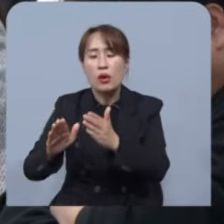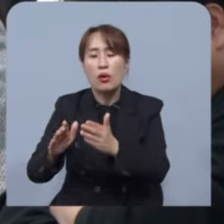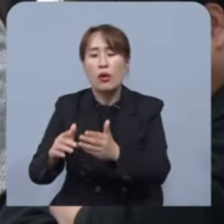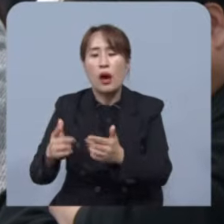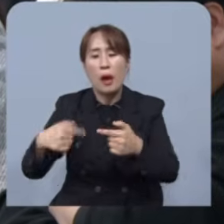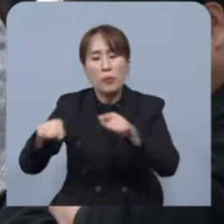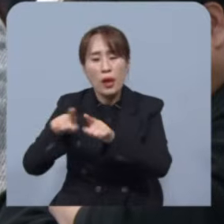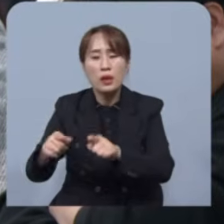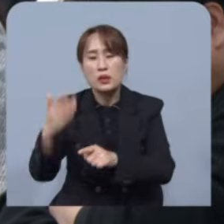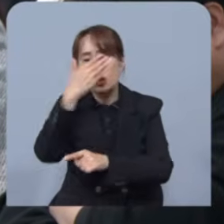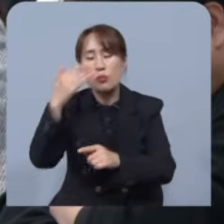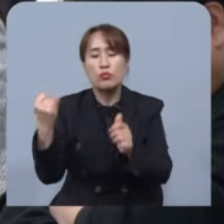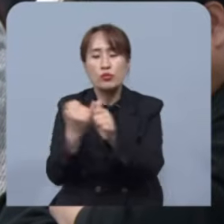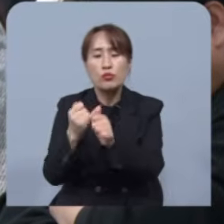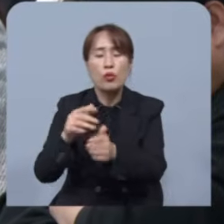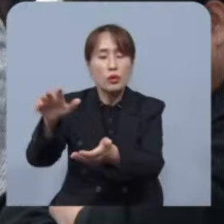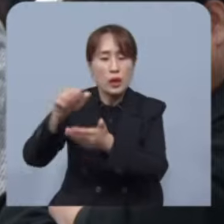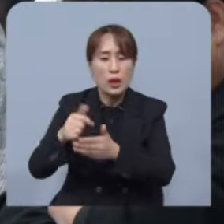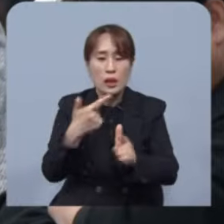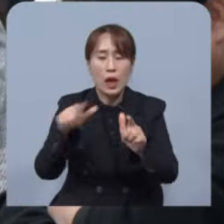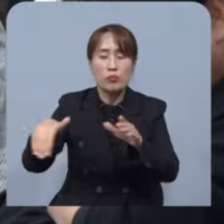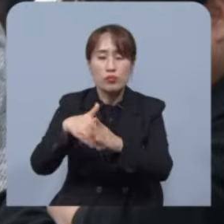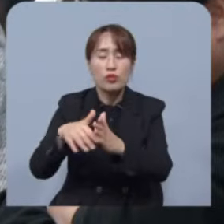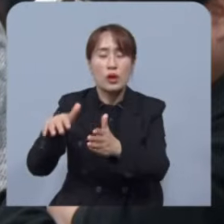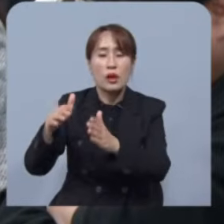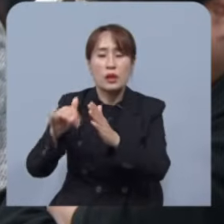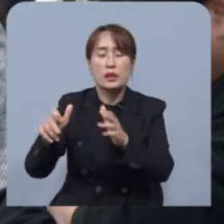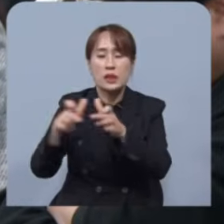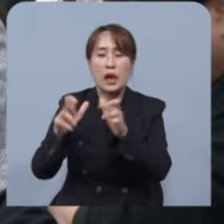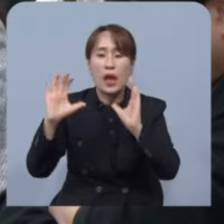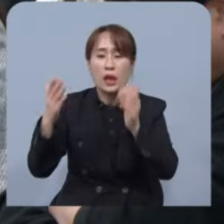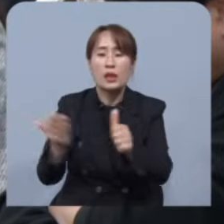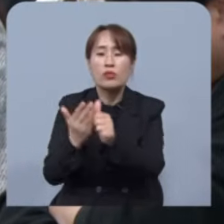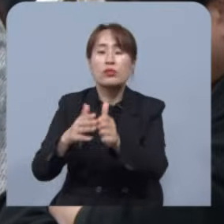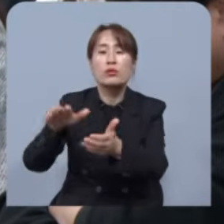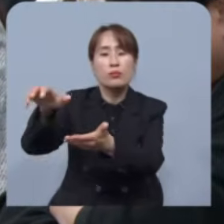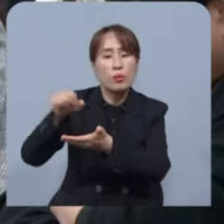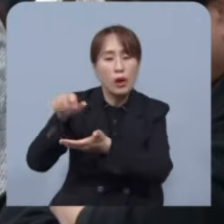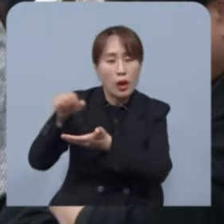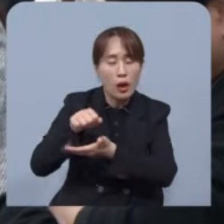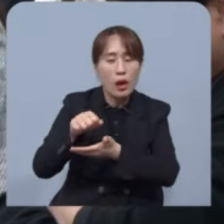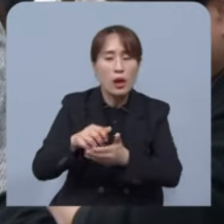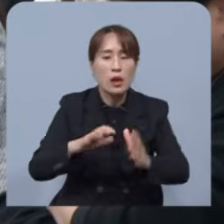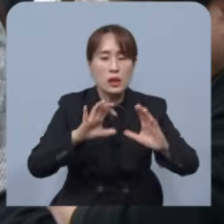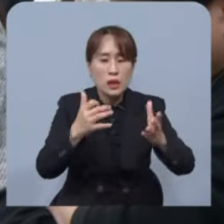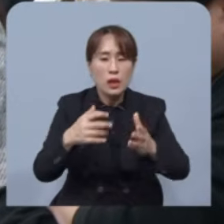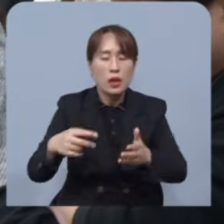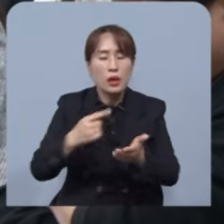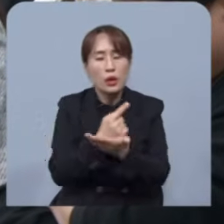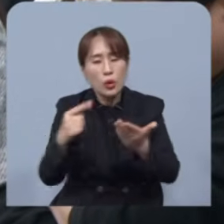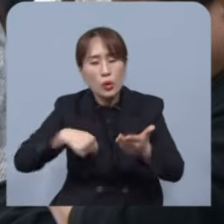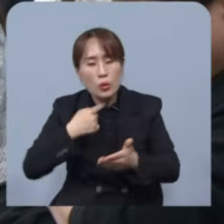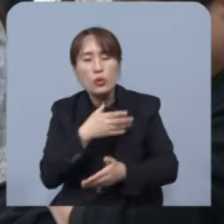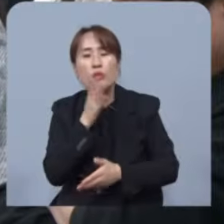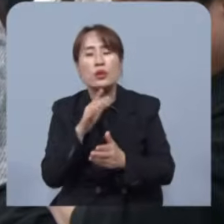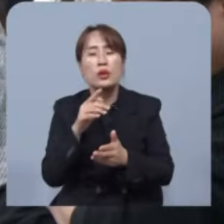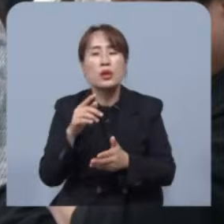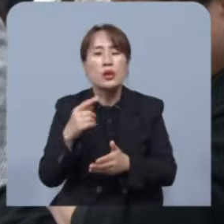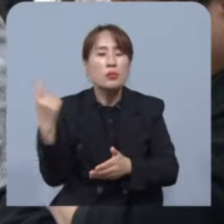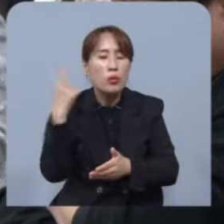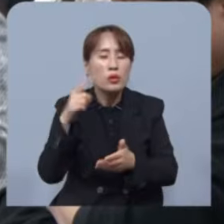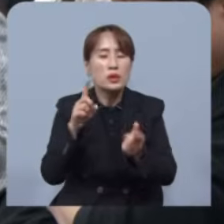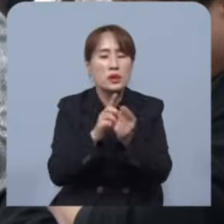부모들의 목소리, 다문화 가정의 목소리, 장애아 가정의 목소리, 세대와 단절되어 소외감을 느끼는 노인들의 목소리